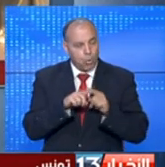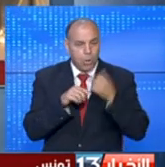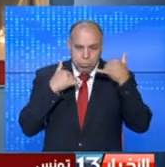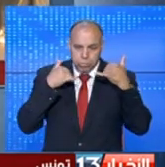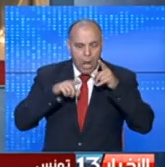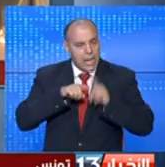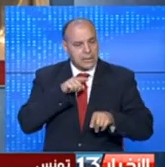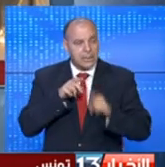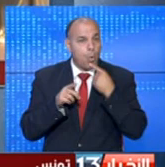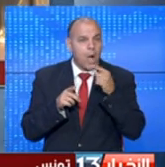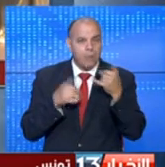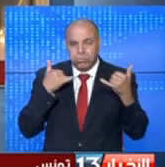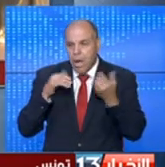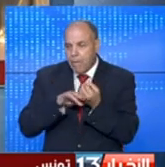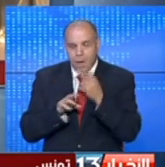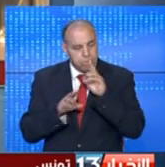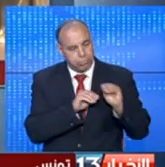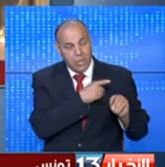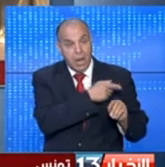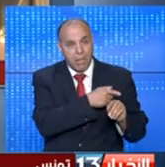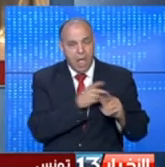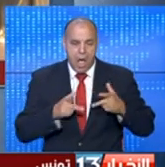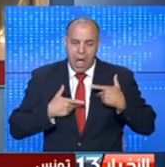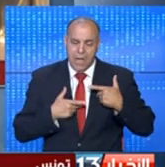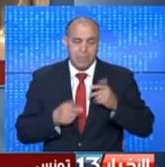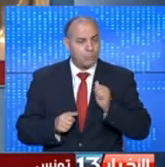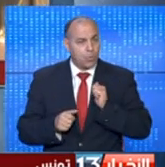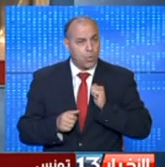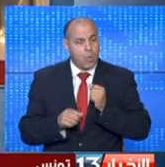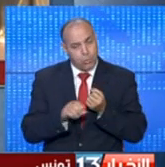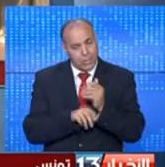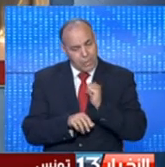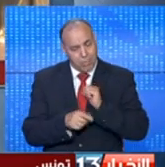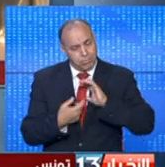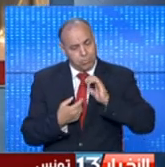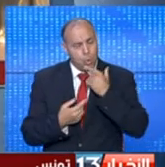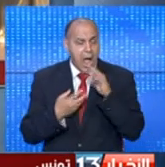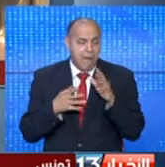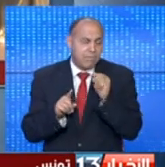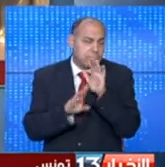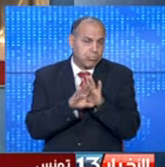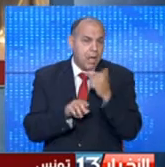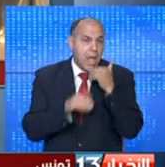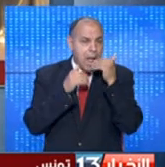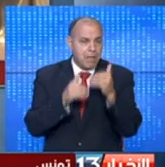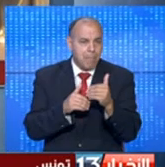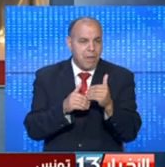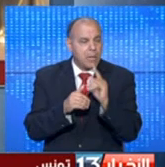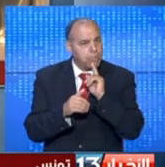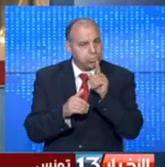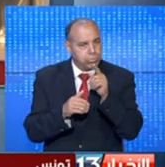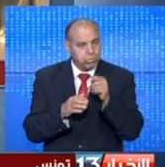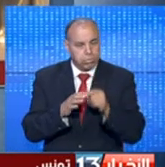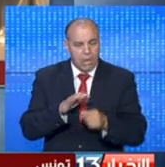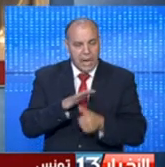أو تعرض أو استقصاء أخبار قد تمس من حياته الخاصة ومعطياته الشخصية من أي كان إلا بعد الحصول على إذن من